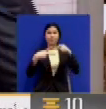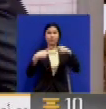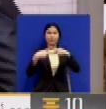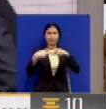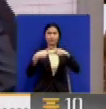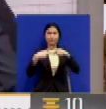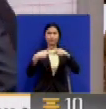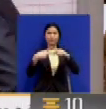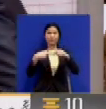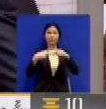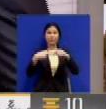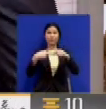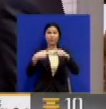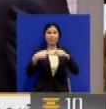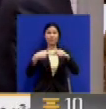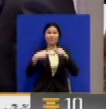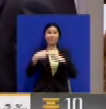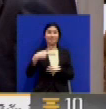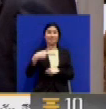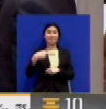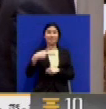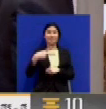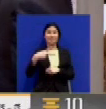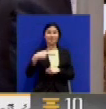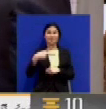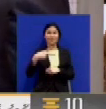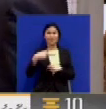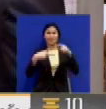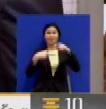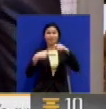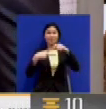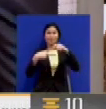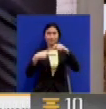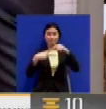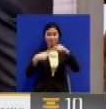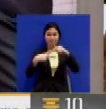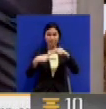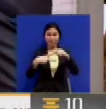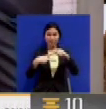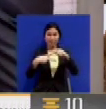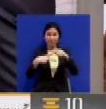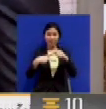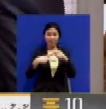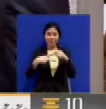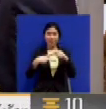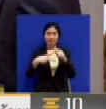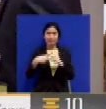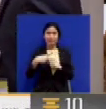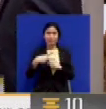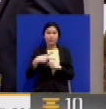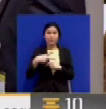าดนี้ โอ้โห คือรายการเมื่อคืนนี้เป็นการชิงไหวชิงพริบต่อรองกันอย่างเข้มข้นนอนไม่หลับหลายคน